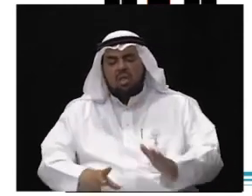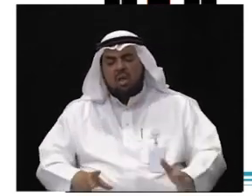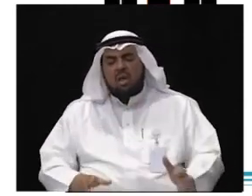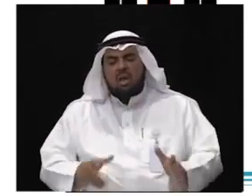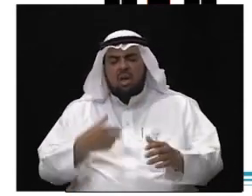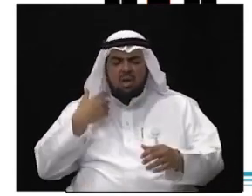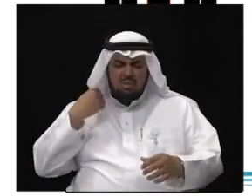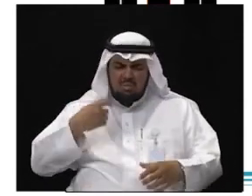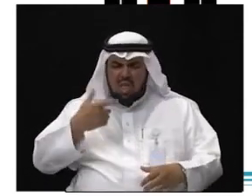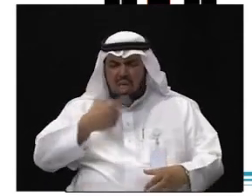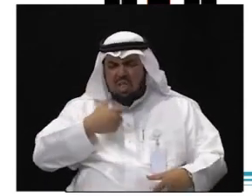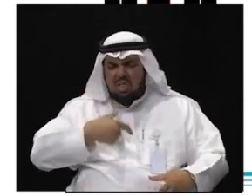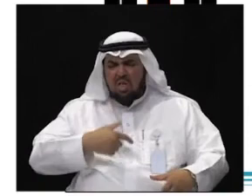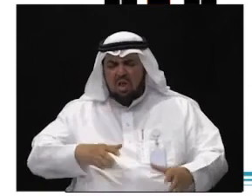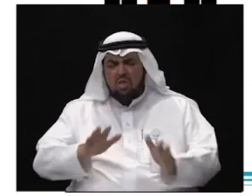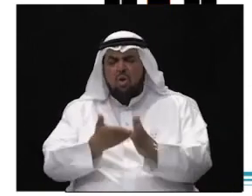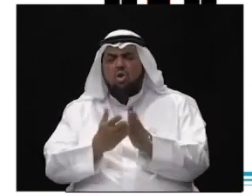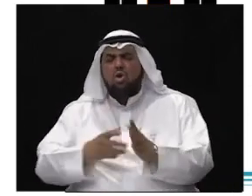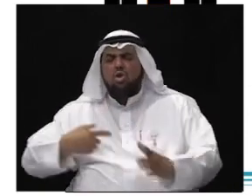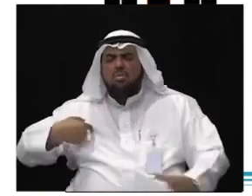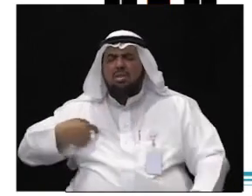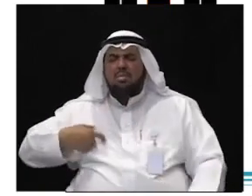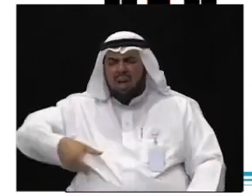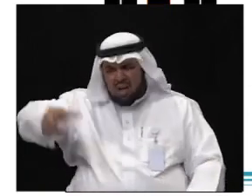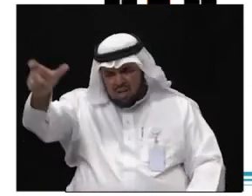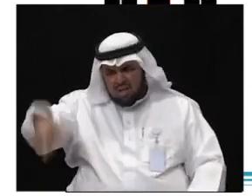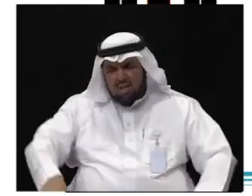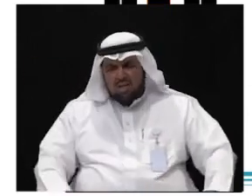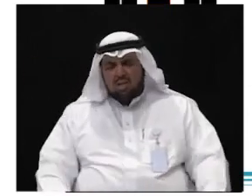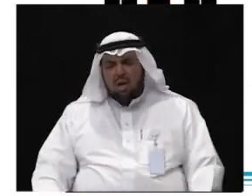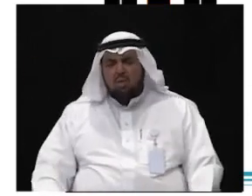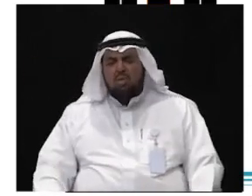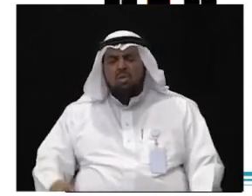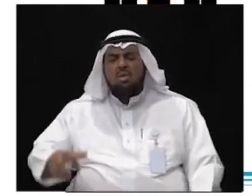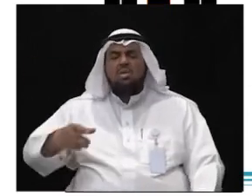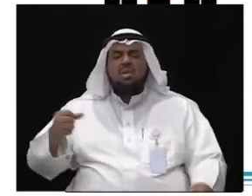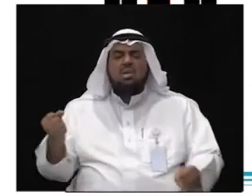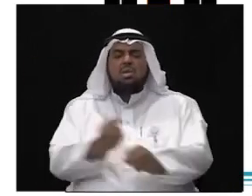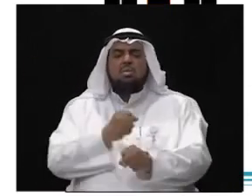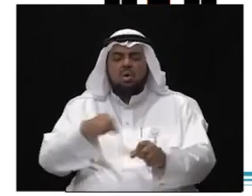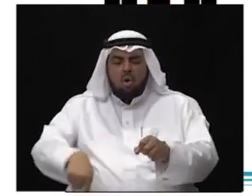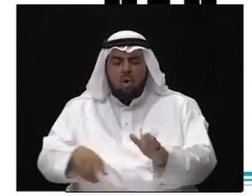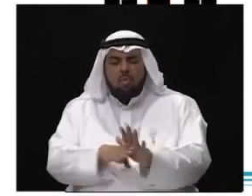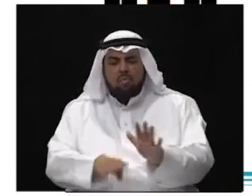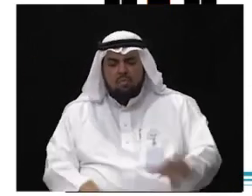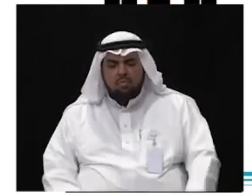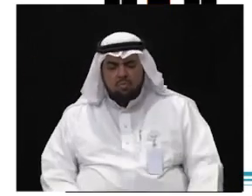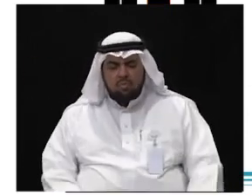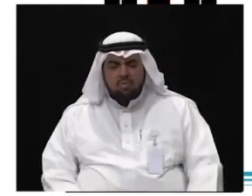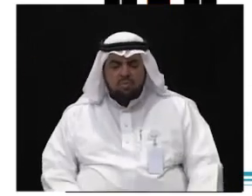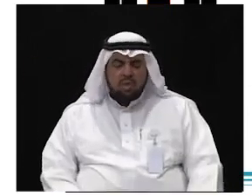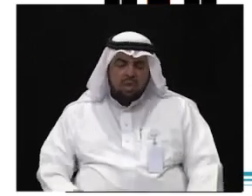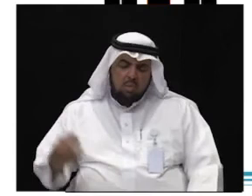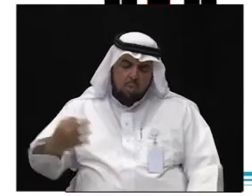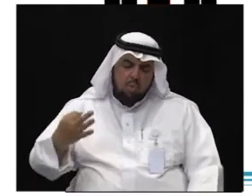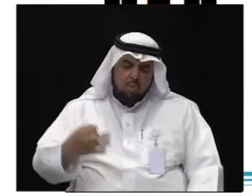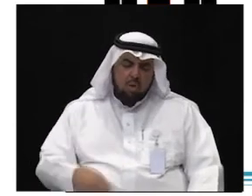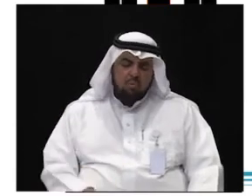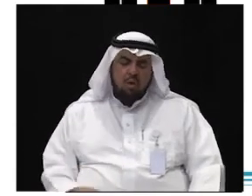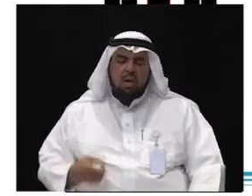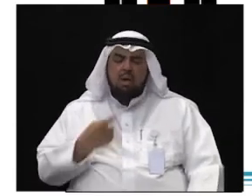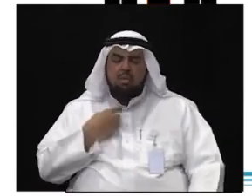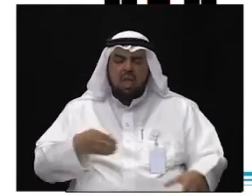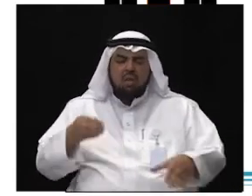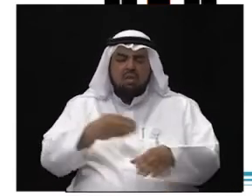التي استفدنا منها أو الأدعية المأثورة التي استفدنا منها في تطبيقنا لهذا اليوم، لأنه من المهم جدا عند إضافة